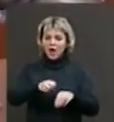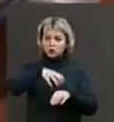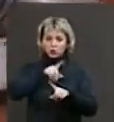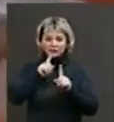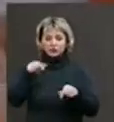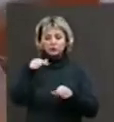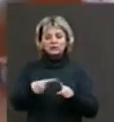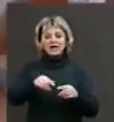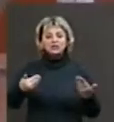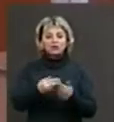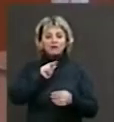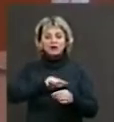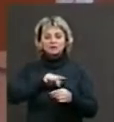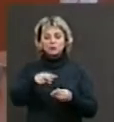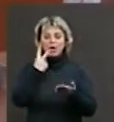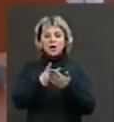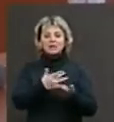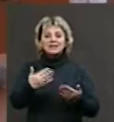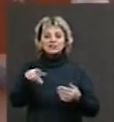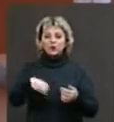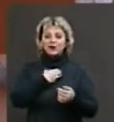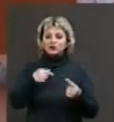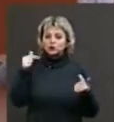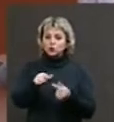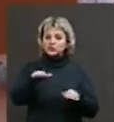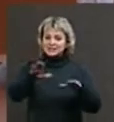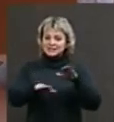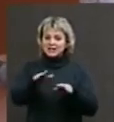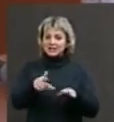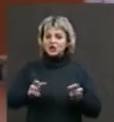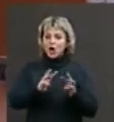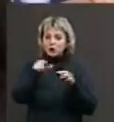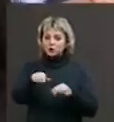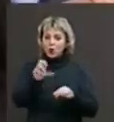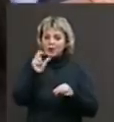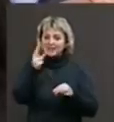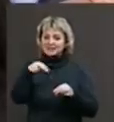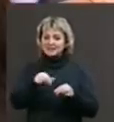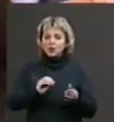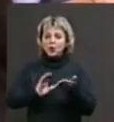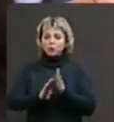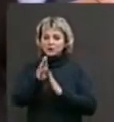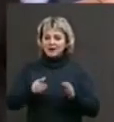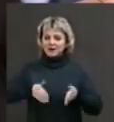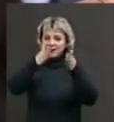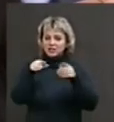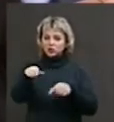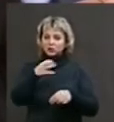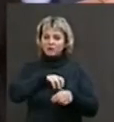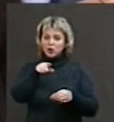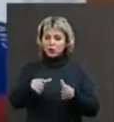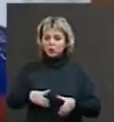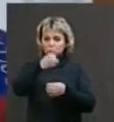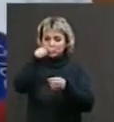будет. А эта новая разработка показывает, насколько важно точное соотношение горючего и окислителя при пуске ракет. Их роль выполняли